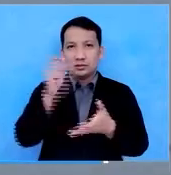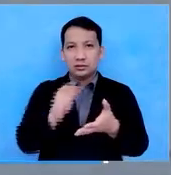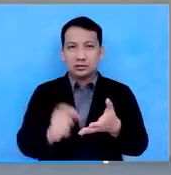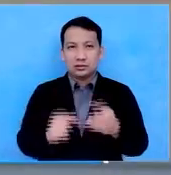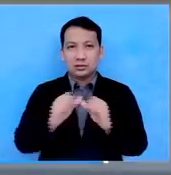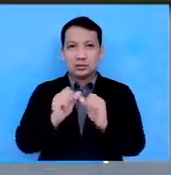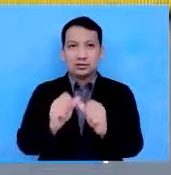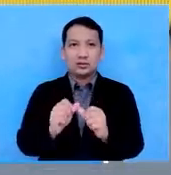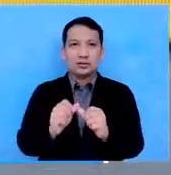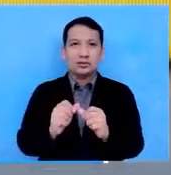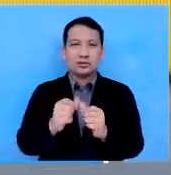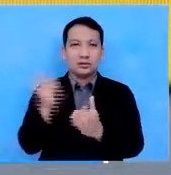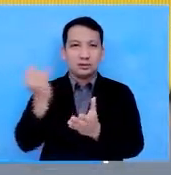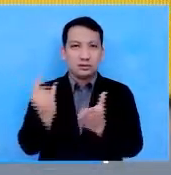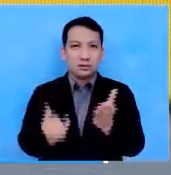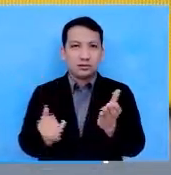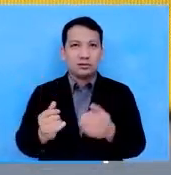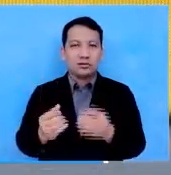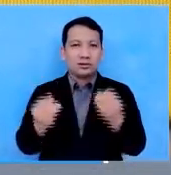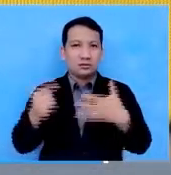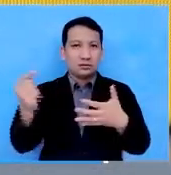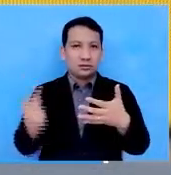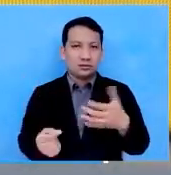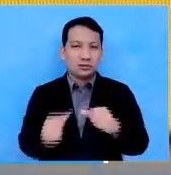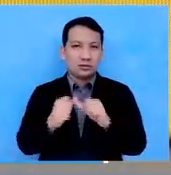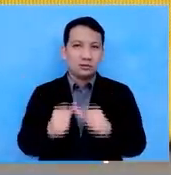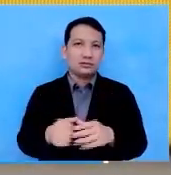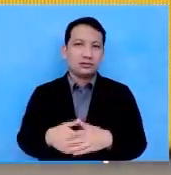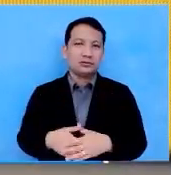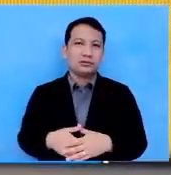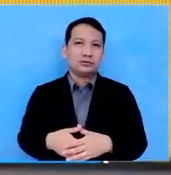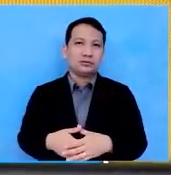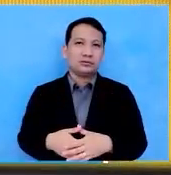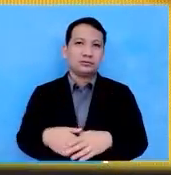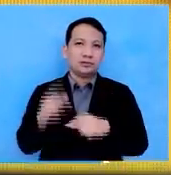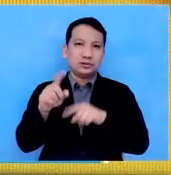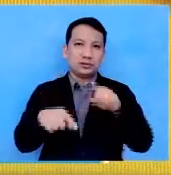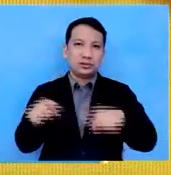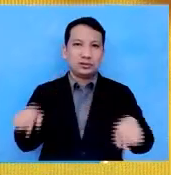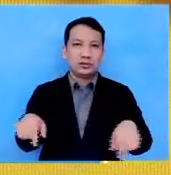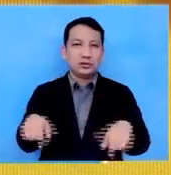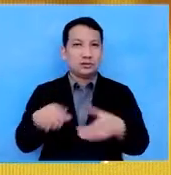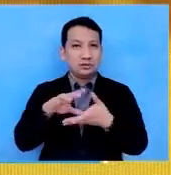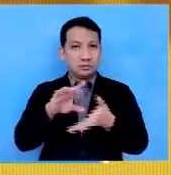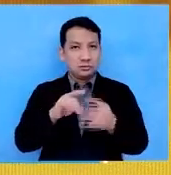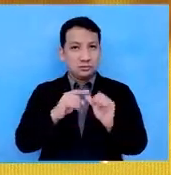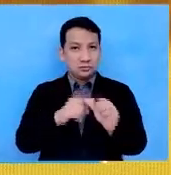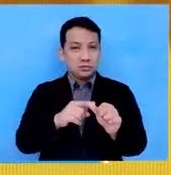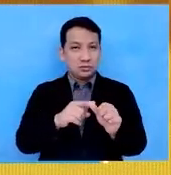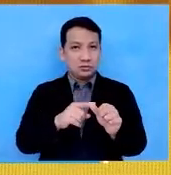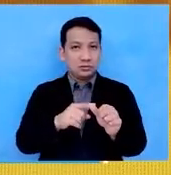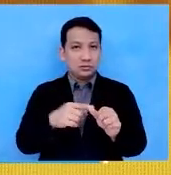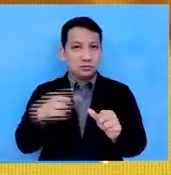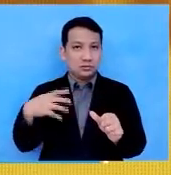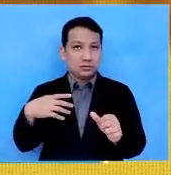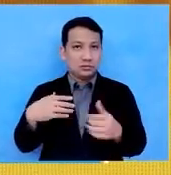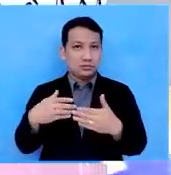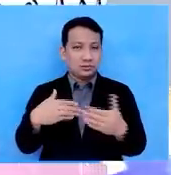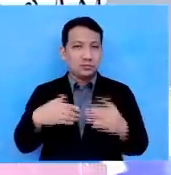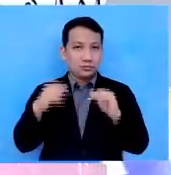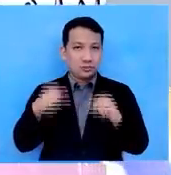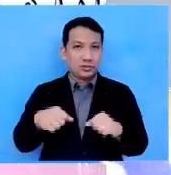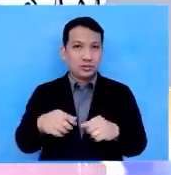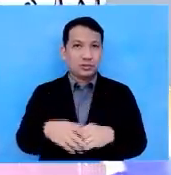magmukha siyang drawing. So maraming klase. Oo. Yes, iba-iba po design. May option din yan na pwede siya maging edible. Yes,